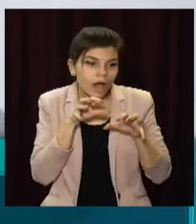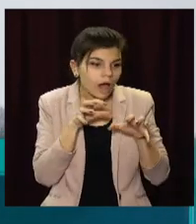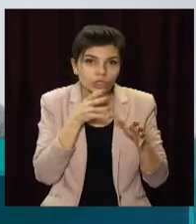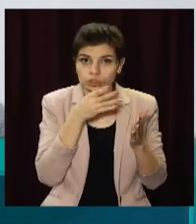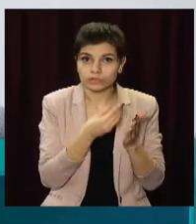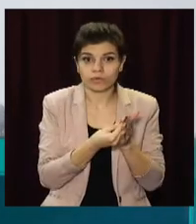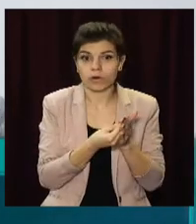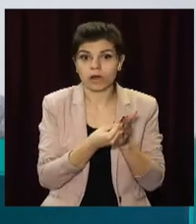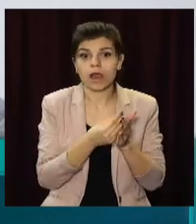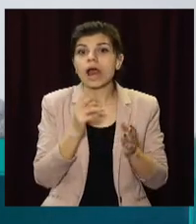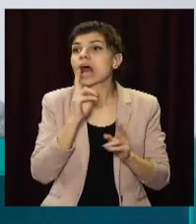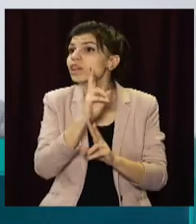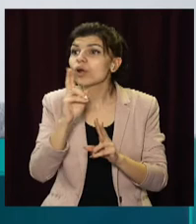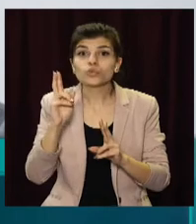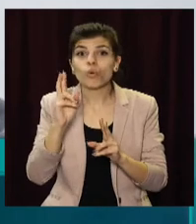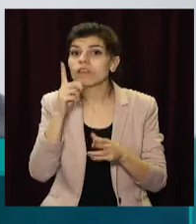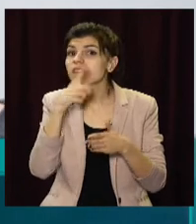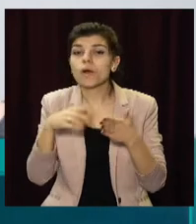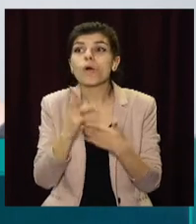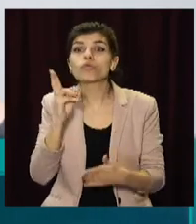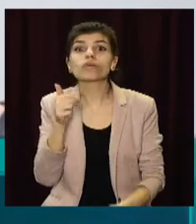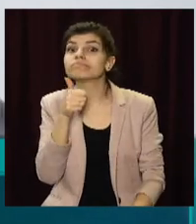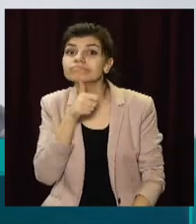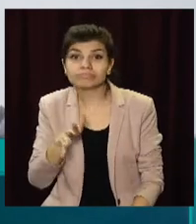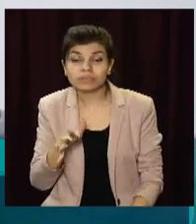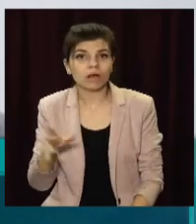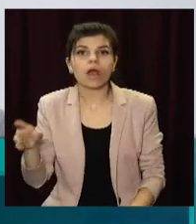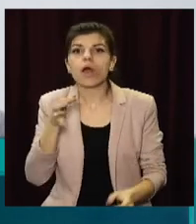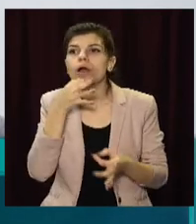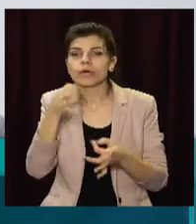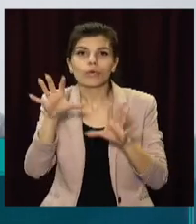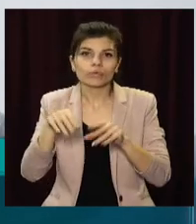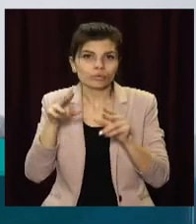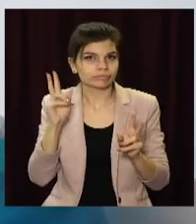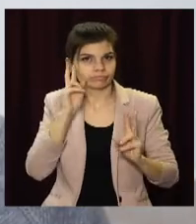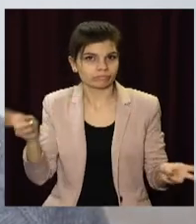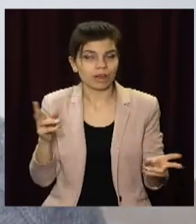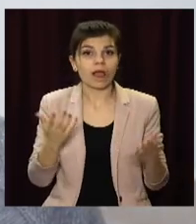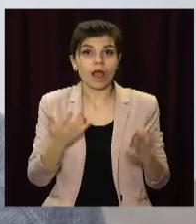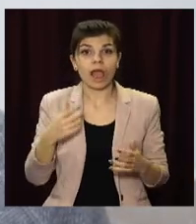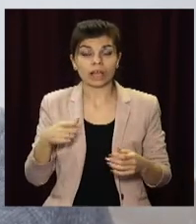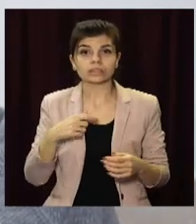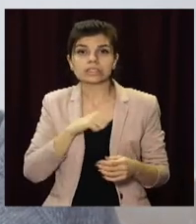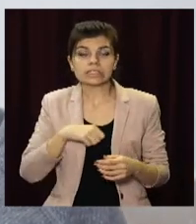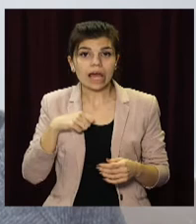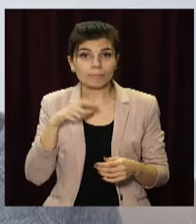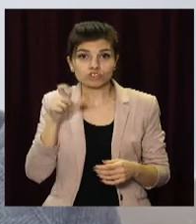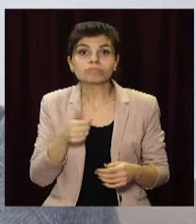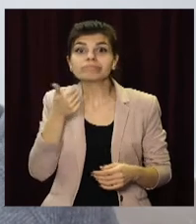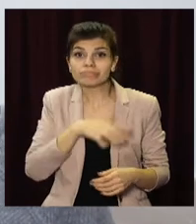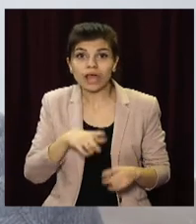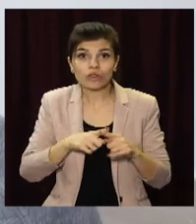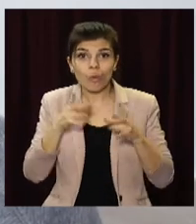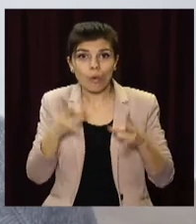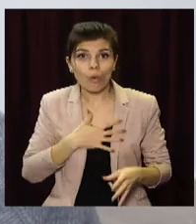ніколи нікому не повірить, або повірить краще тому чоловіку, який пройшов, преодолів і справився з цим. Но я все